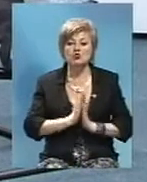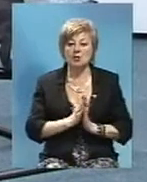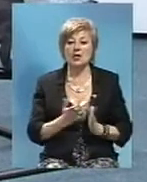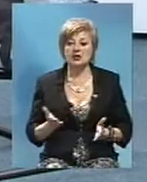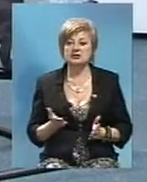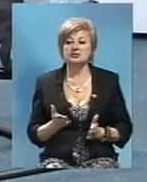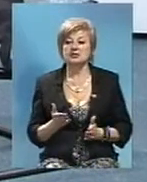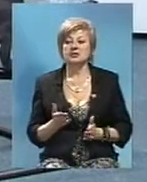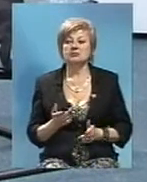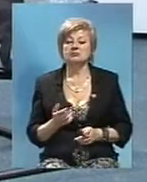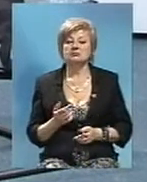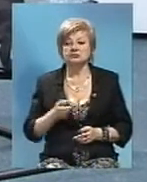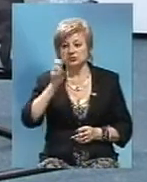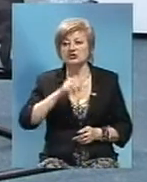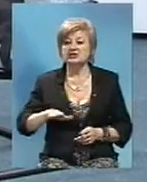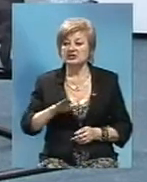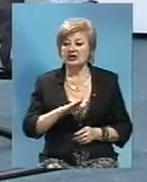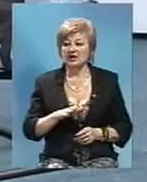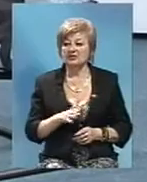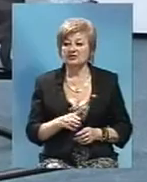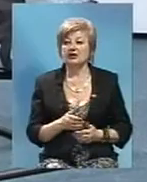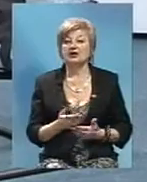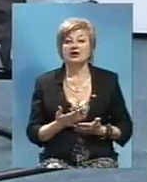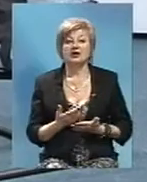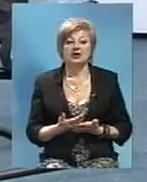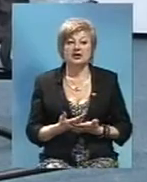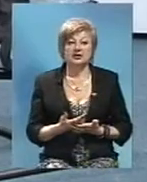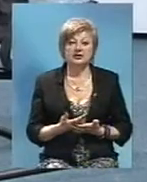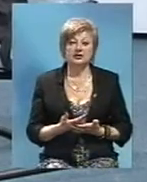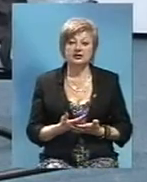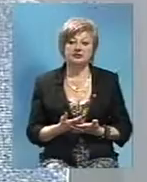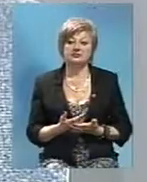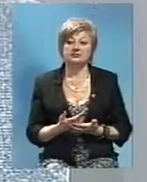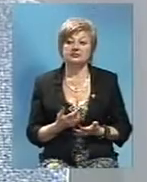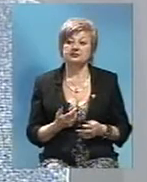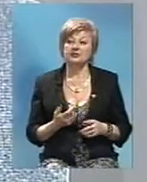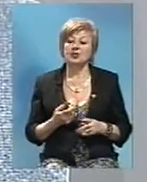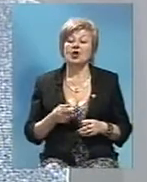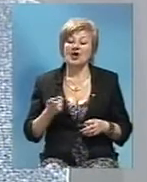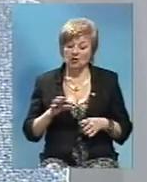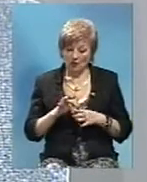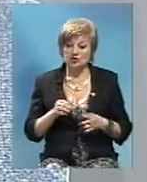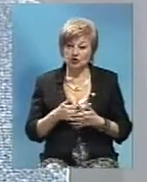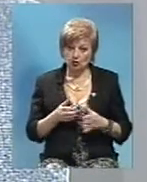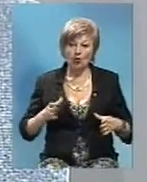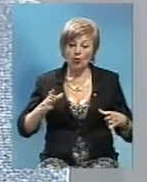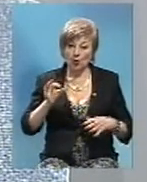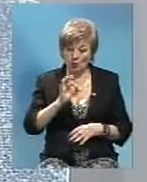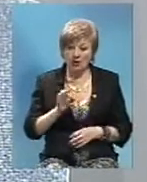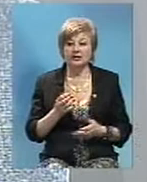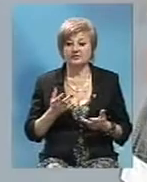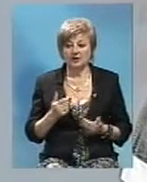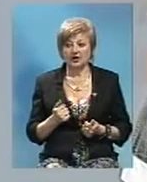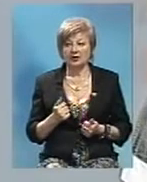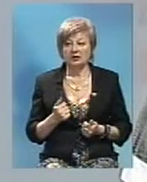пример, понятен всем. Не надто вот. Радикальна позиція до нуля. Да. Значить, в современних реаліях